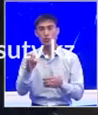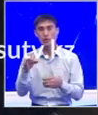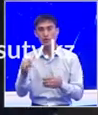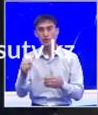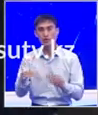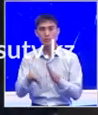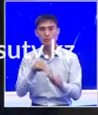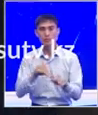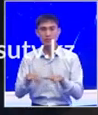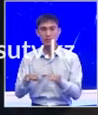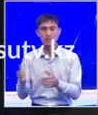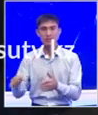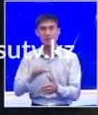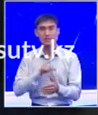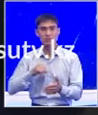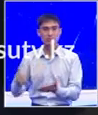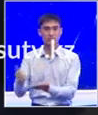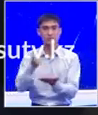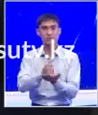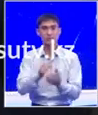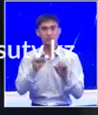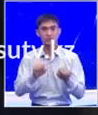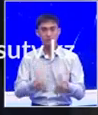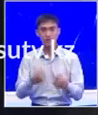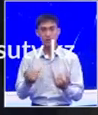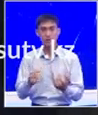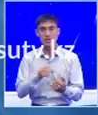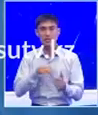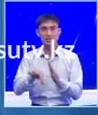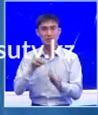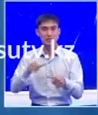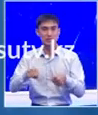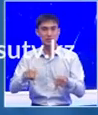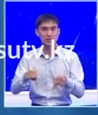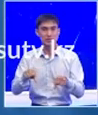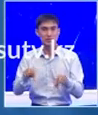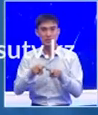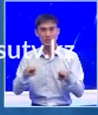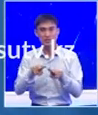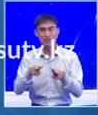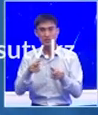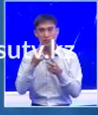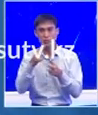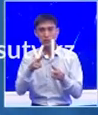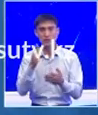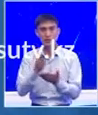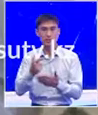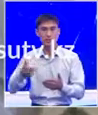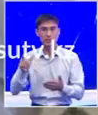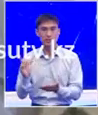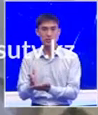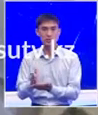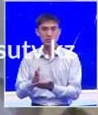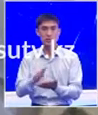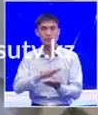самовыдвиженцев за ходом голосования следили члены избирательной комиссии и независимые наблюдатели стоит отметить и строгое соблюдение санитарных требований